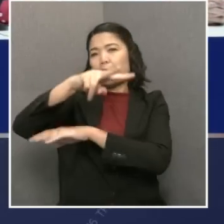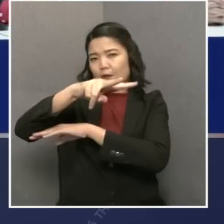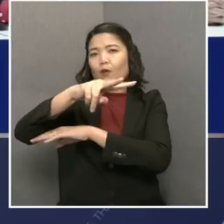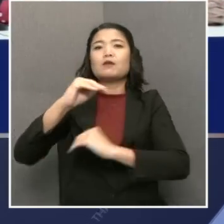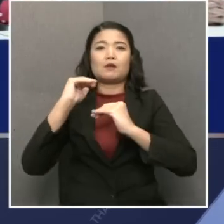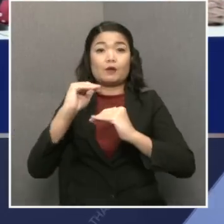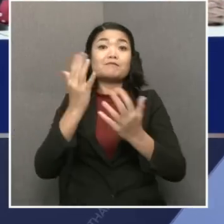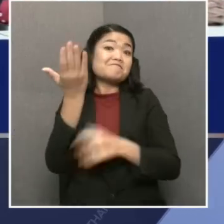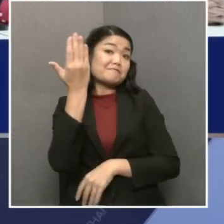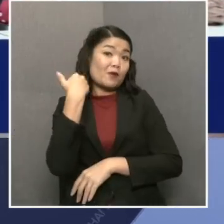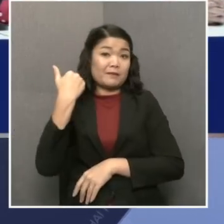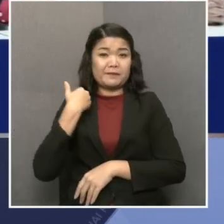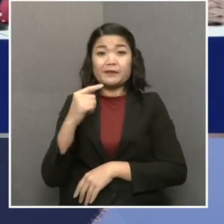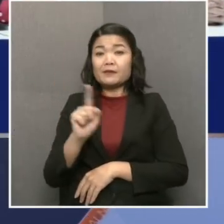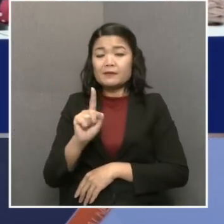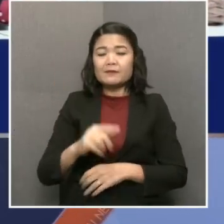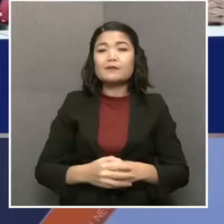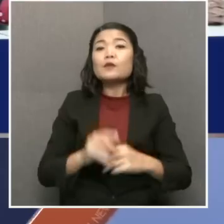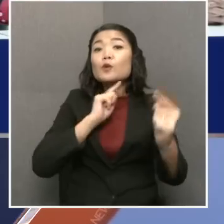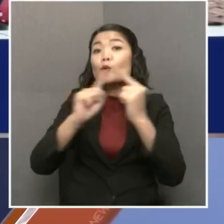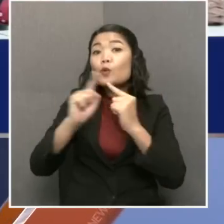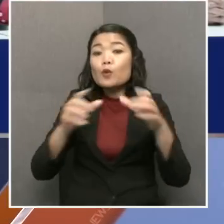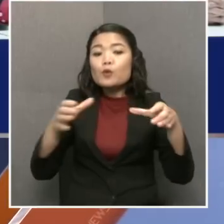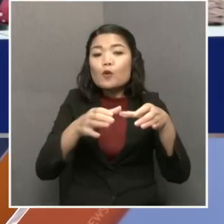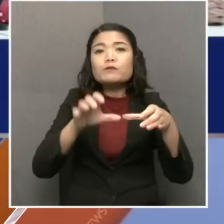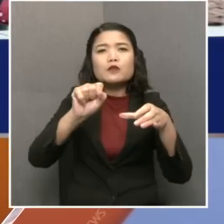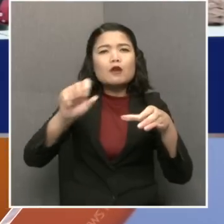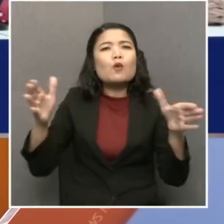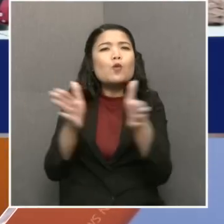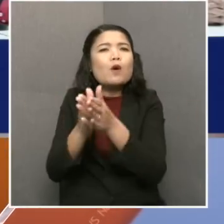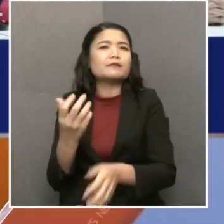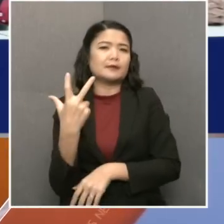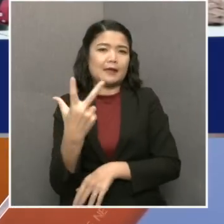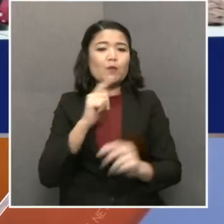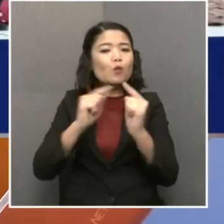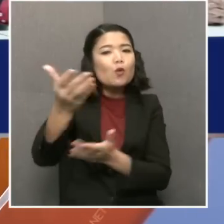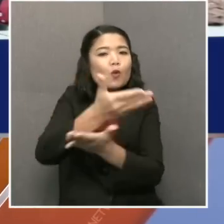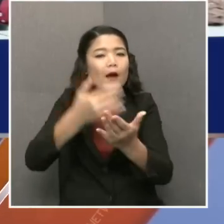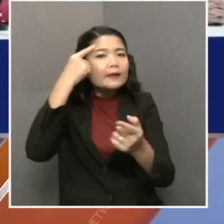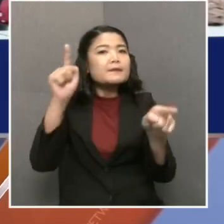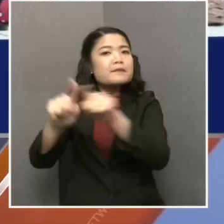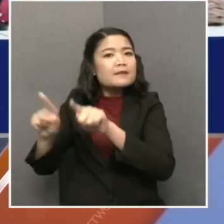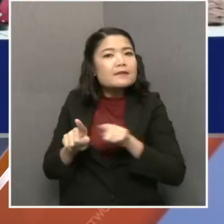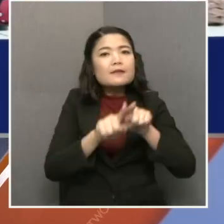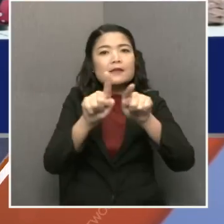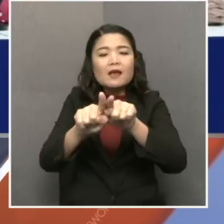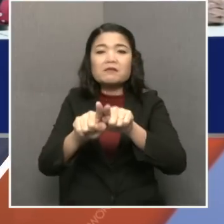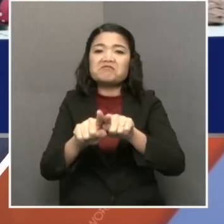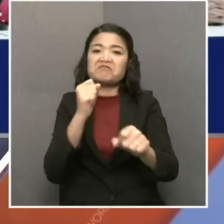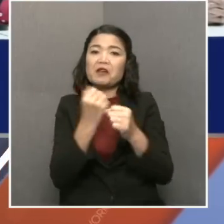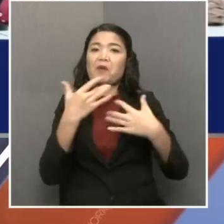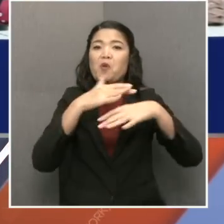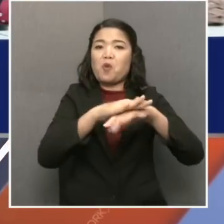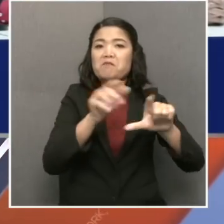ค่ะส่วนเมื่อวานนี้นะคะสำหรับการพูดคุยหารือกับ3พรรคค่ะเป็นไปในทิศทางเดียวกันนะคะก็คือไม่ขอร่วมกับพรรค